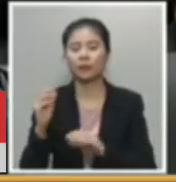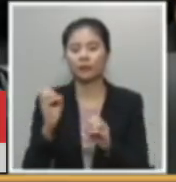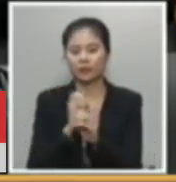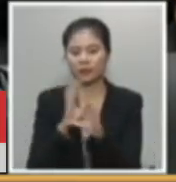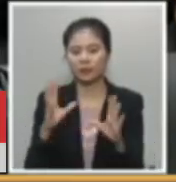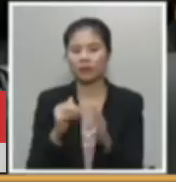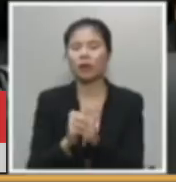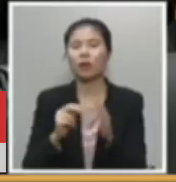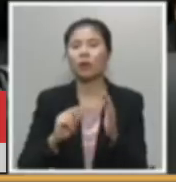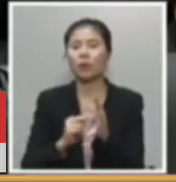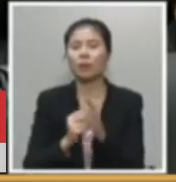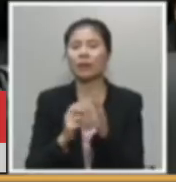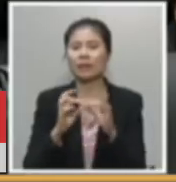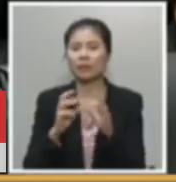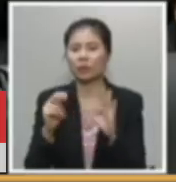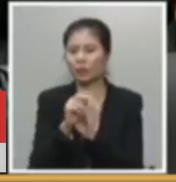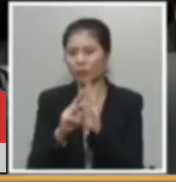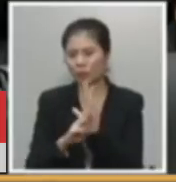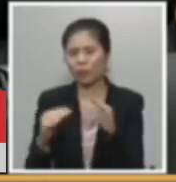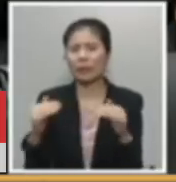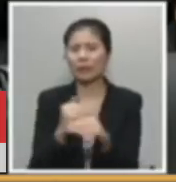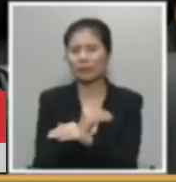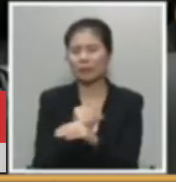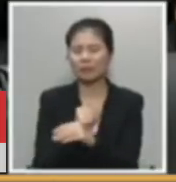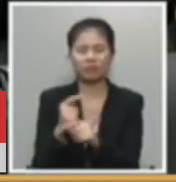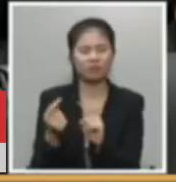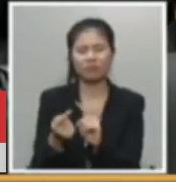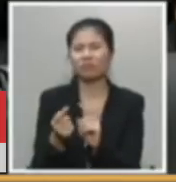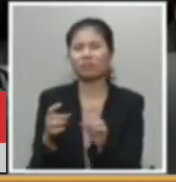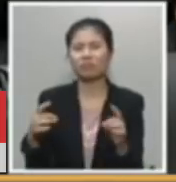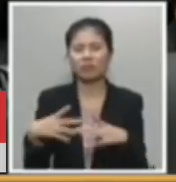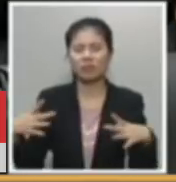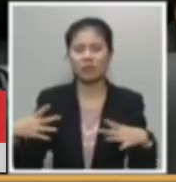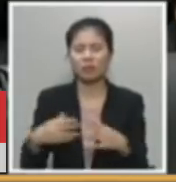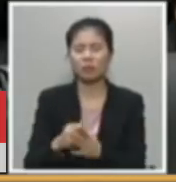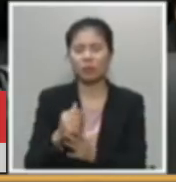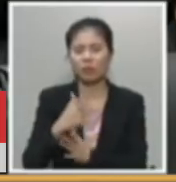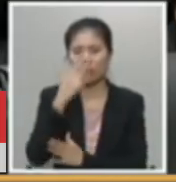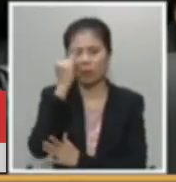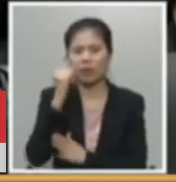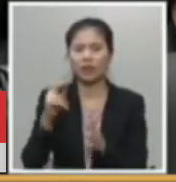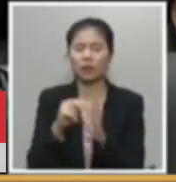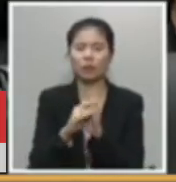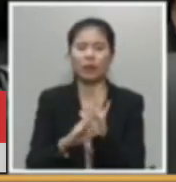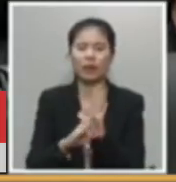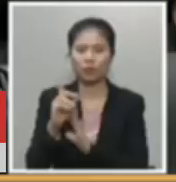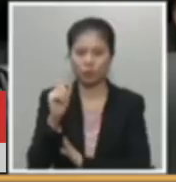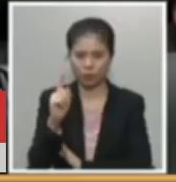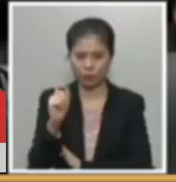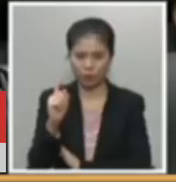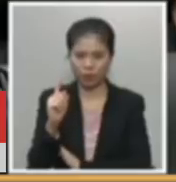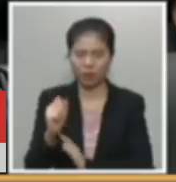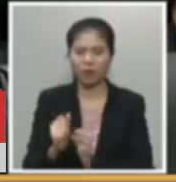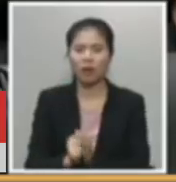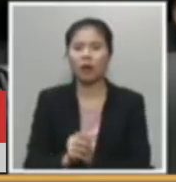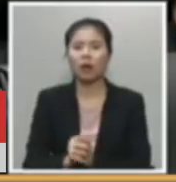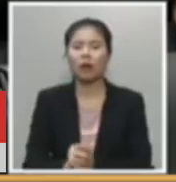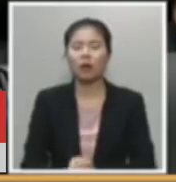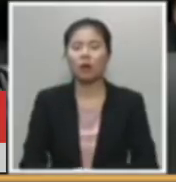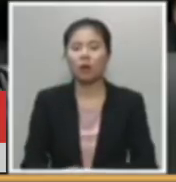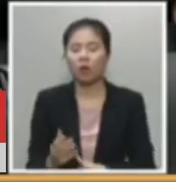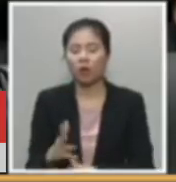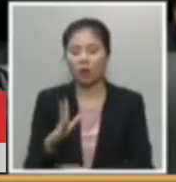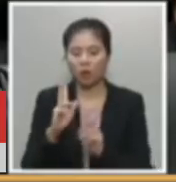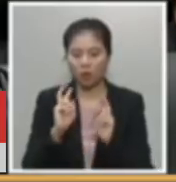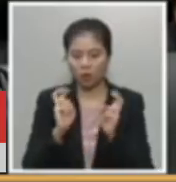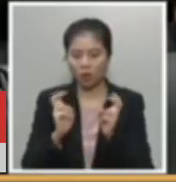มันสวนทางกับนโยบายของรัฐบาลนโยบายเร่งด่วนนะครับที่จะข้อ8เนี่ยนะครับที่ท่านนายกได้แถ